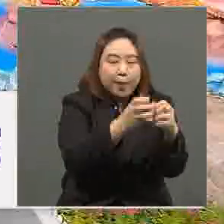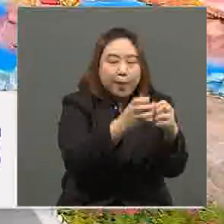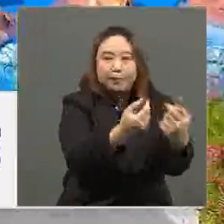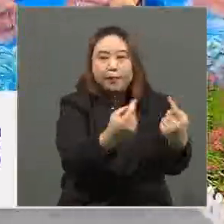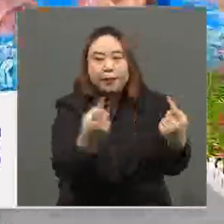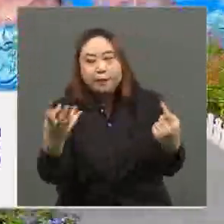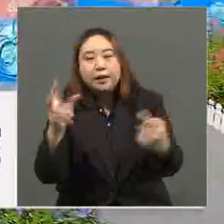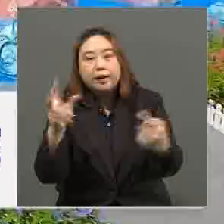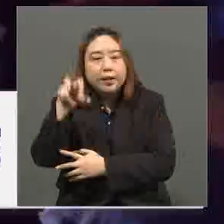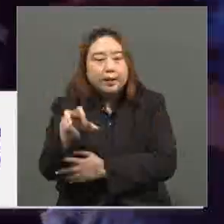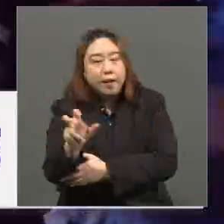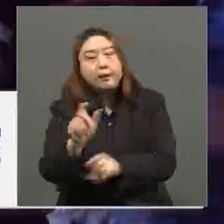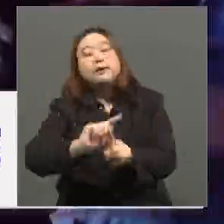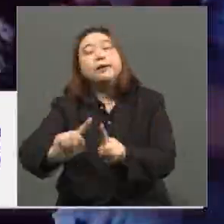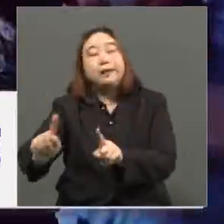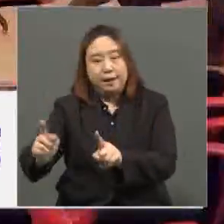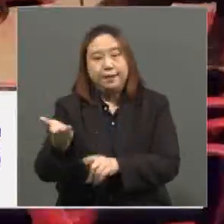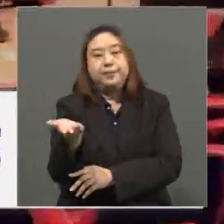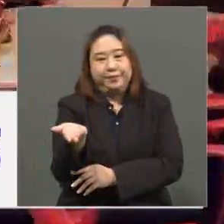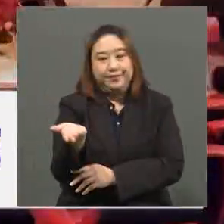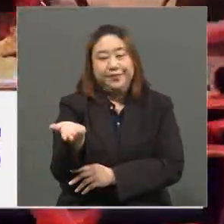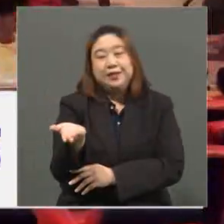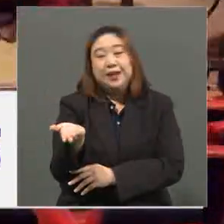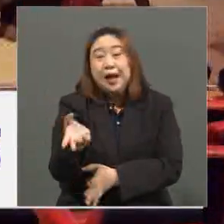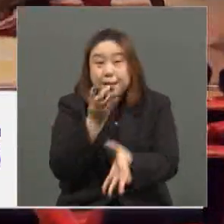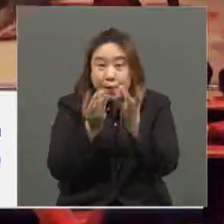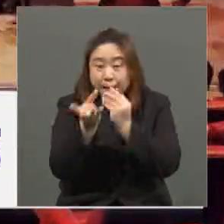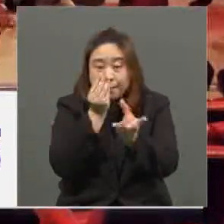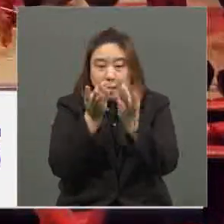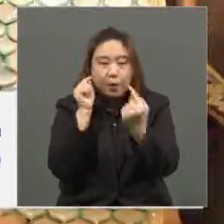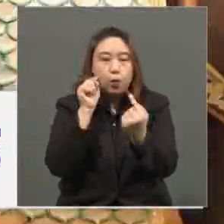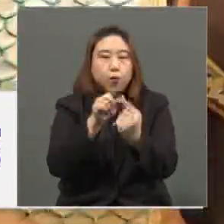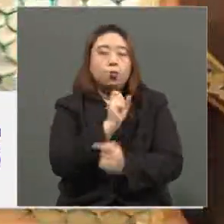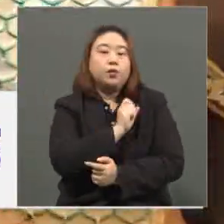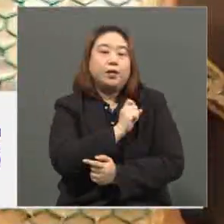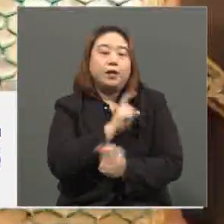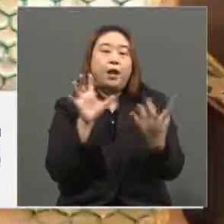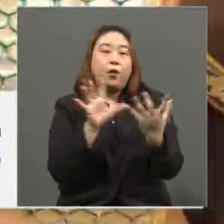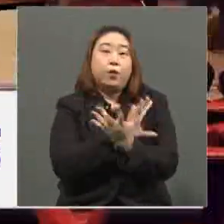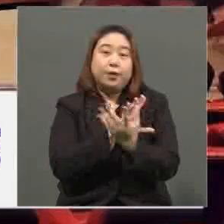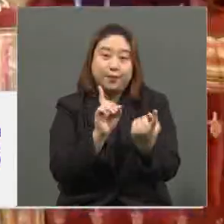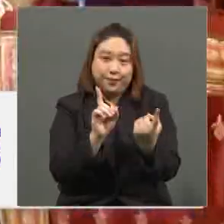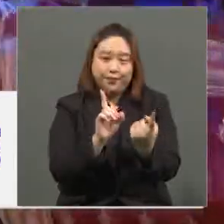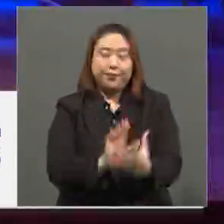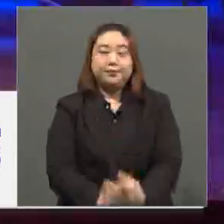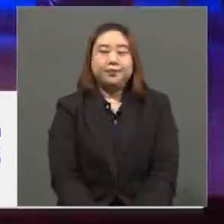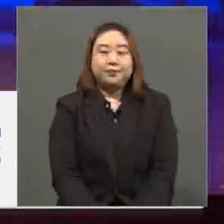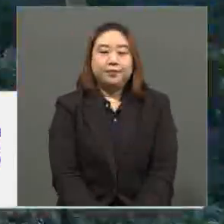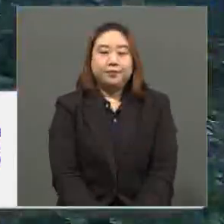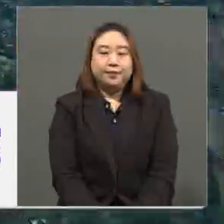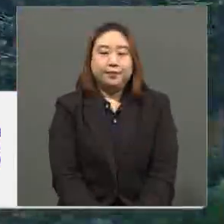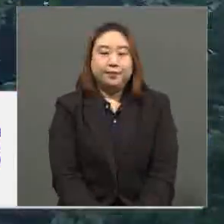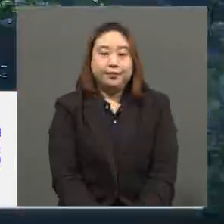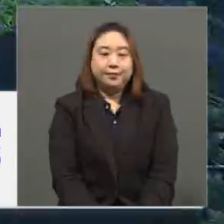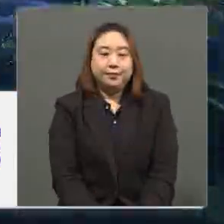กวนเกษียณสมุทรเพื่อเป็นอาณาจักรแห่งการเรียนรู้ในเรื่องของศาสนาศิลปะแล้วก็วัฒนธรรมครับ